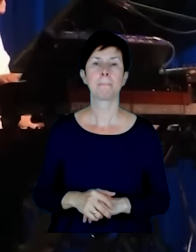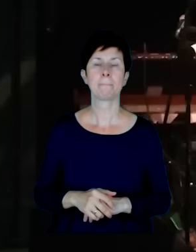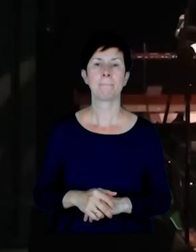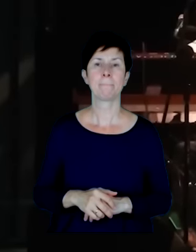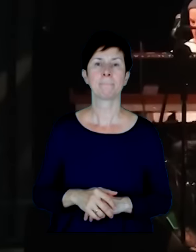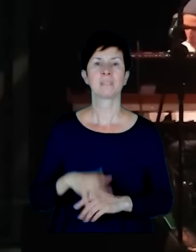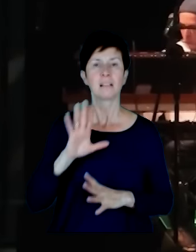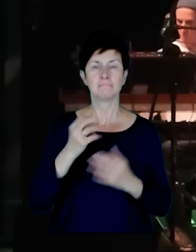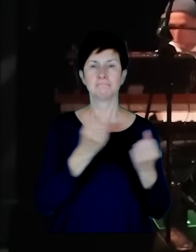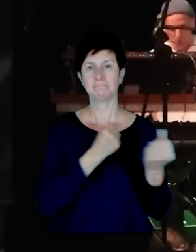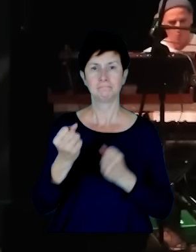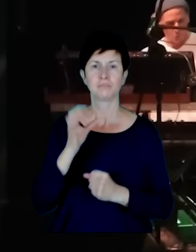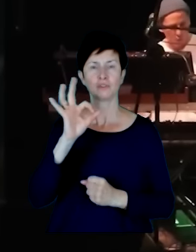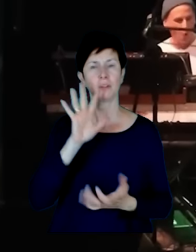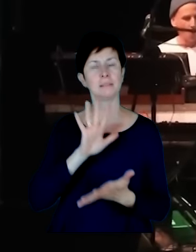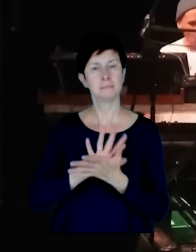zachowuje jego transcendentnego